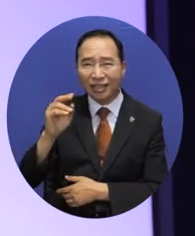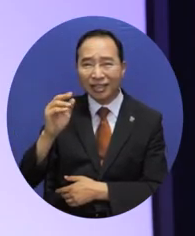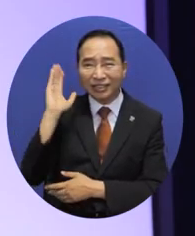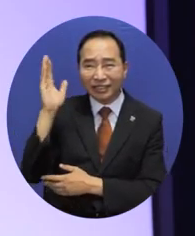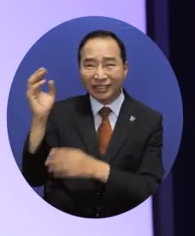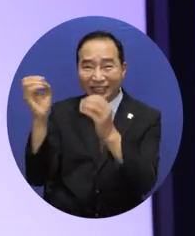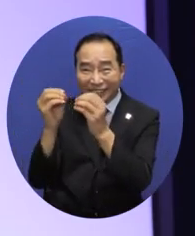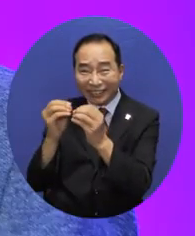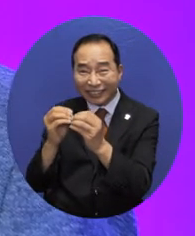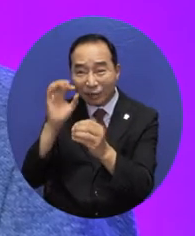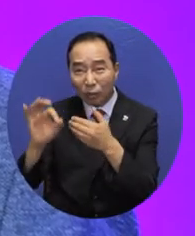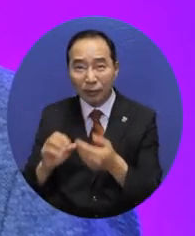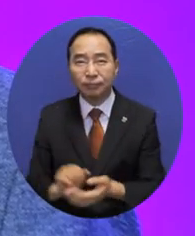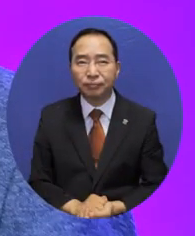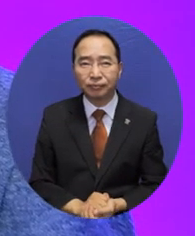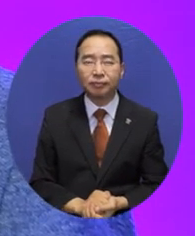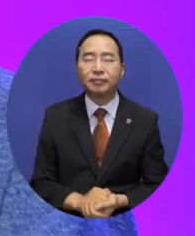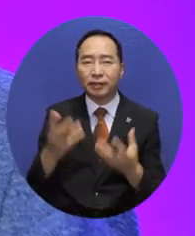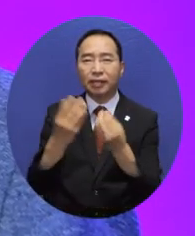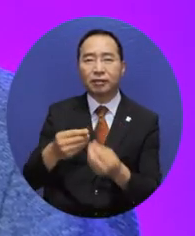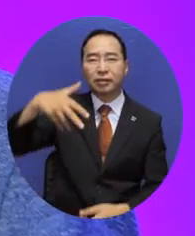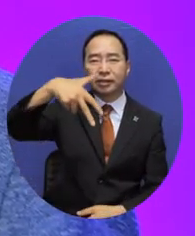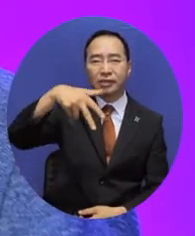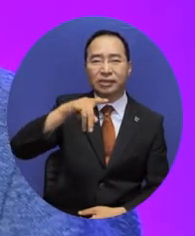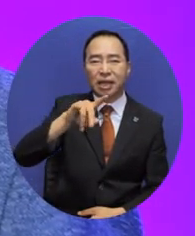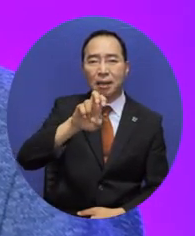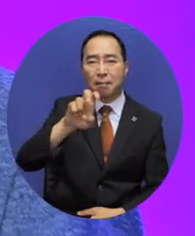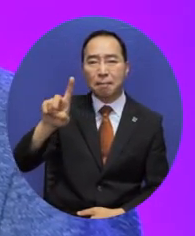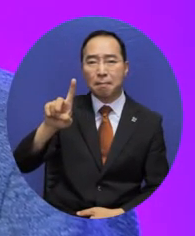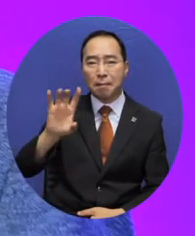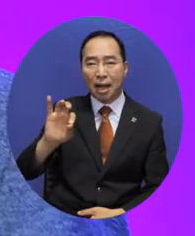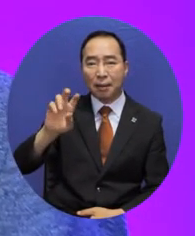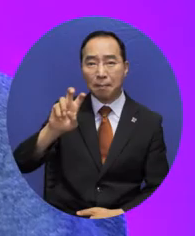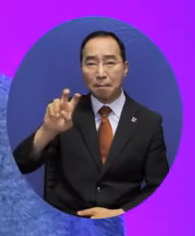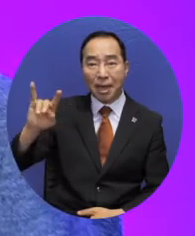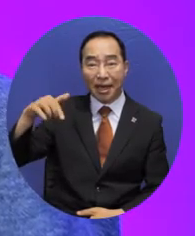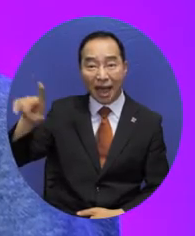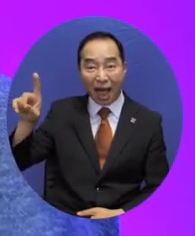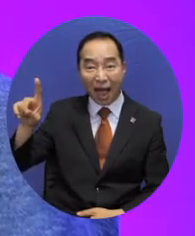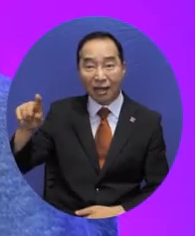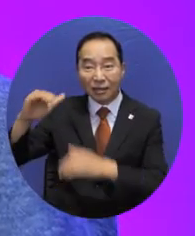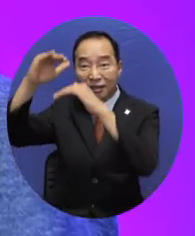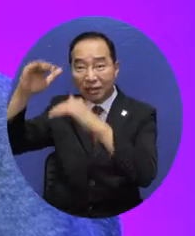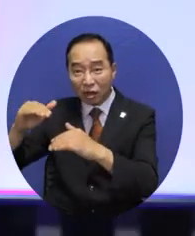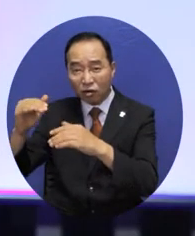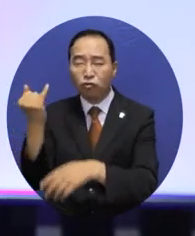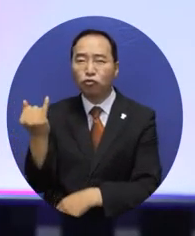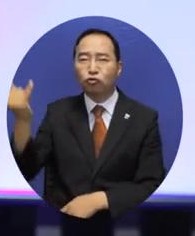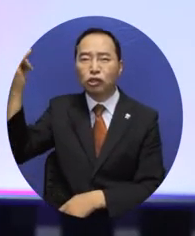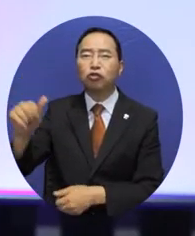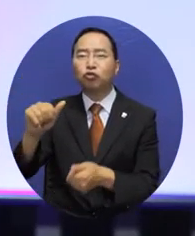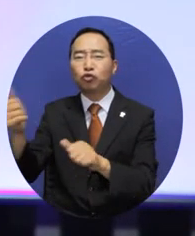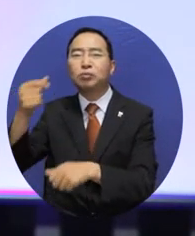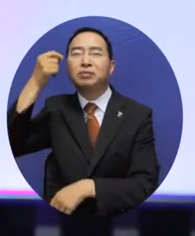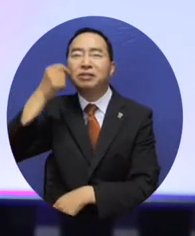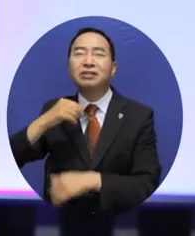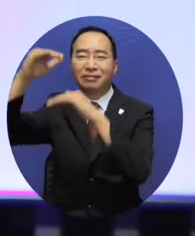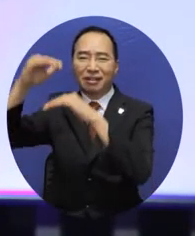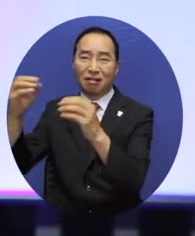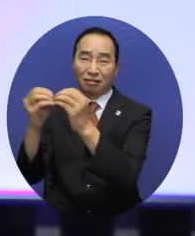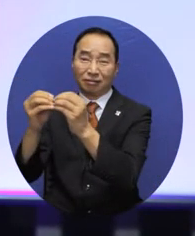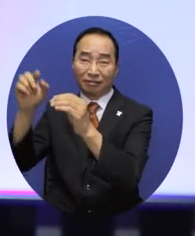제망매가를 예를 들면 누이의 죽음으로 인한 슬픔을 미타찰에서의 다시 만남으로 인간이 무상한